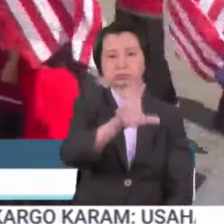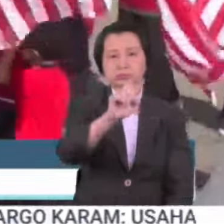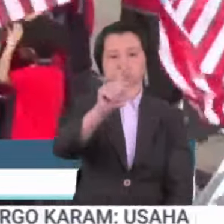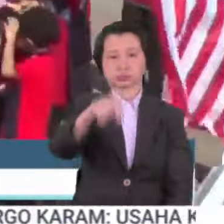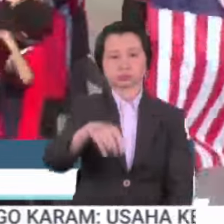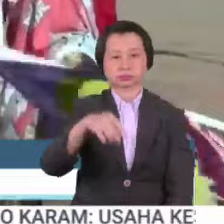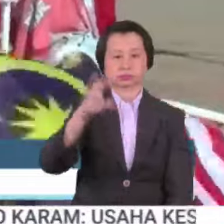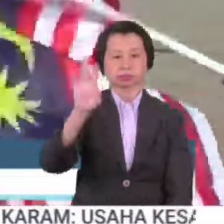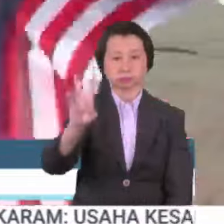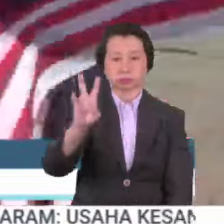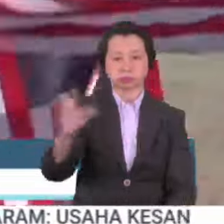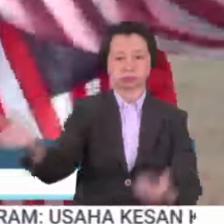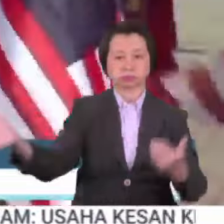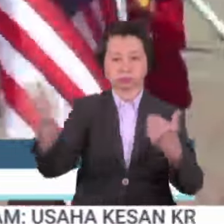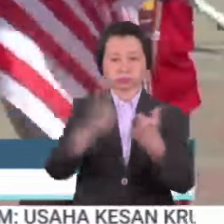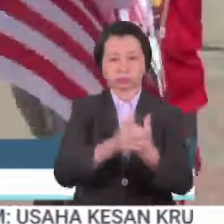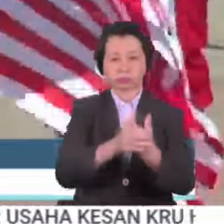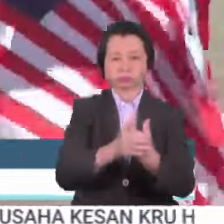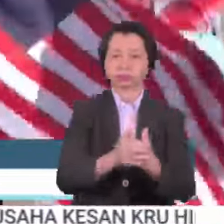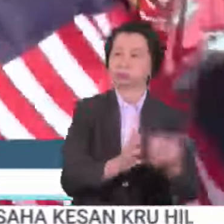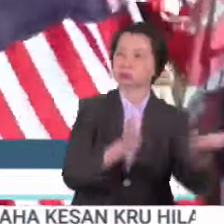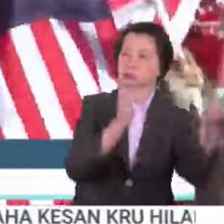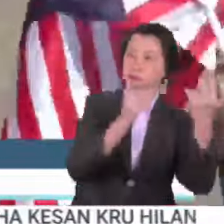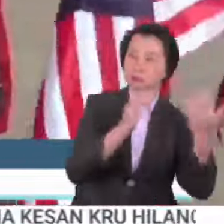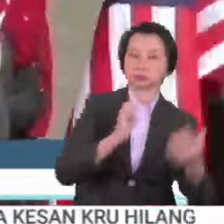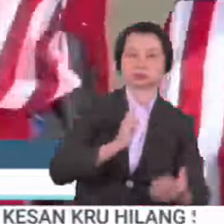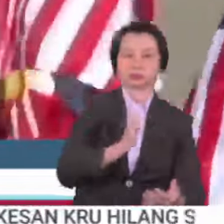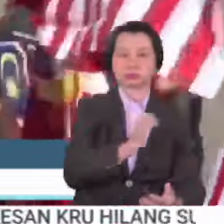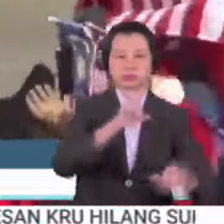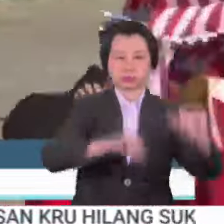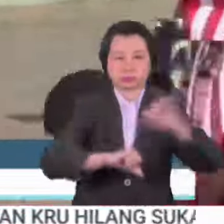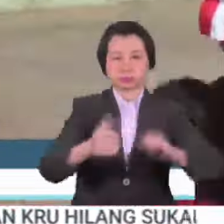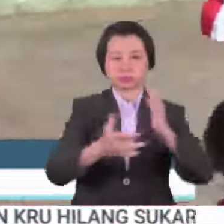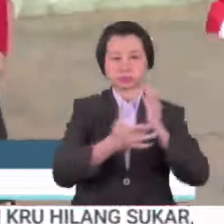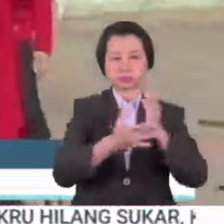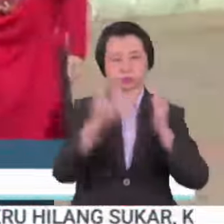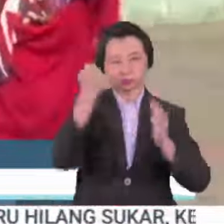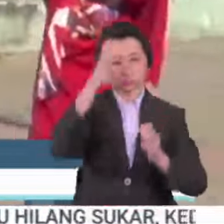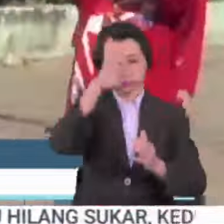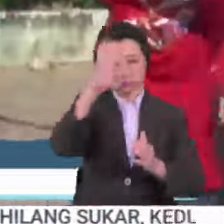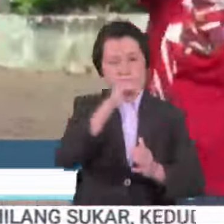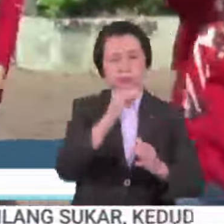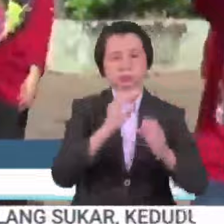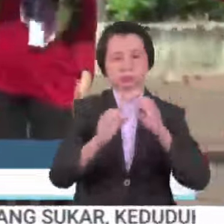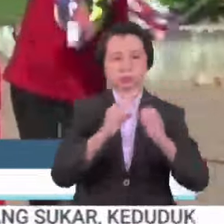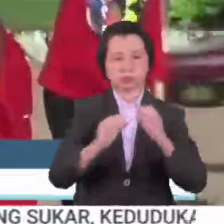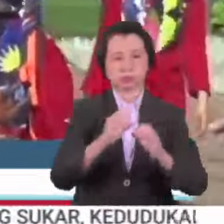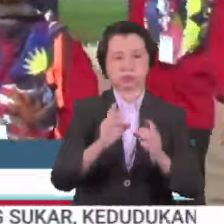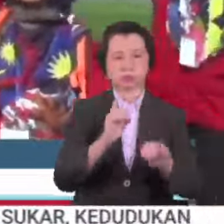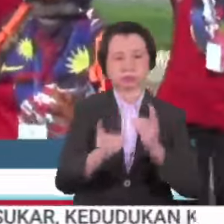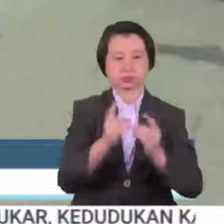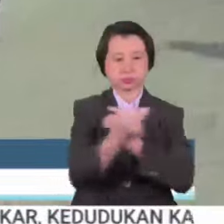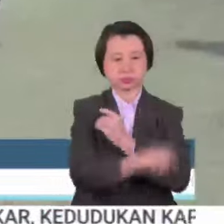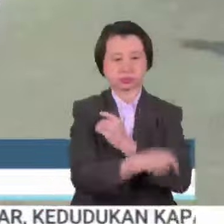Julai. Ketibaannya akan disambut Esko Sains Teknologi, Inovasi dan Komunikasi